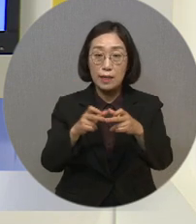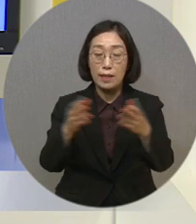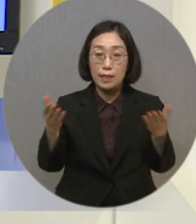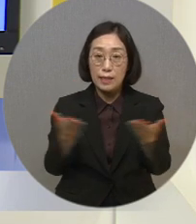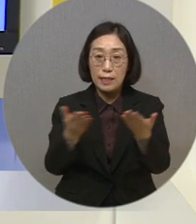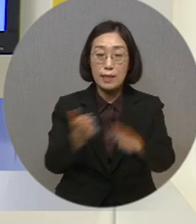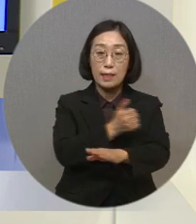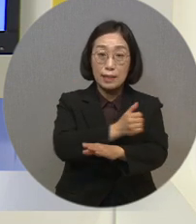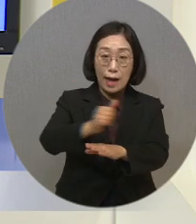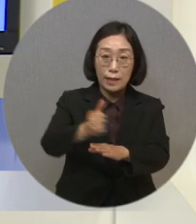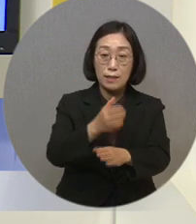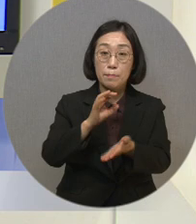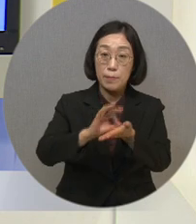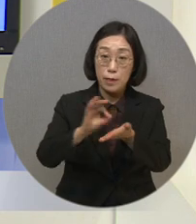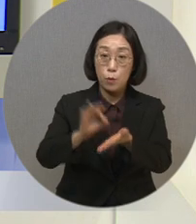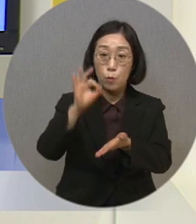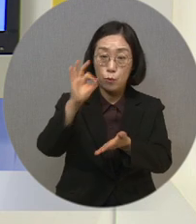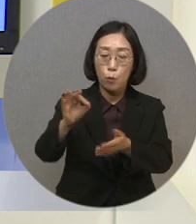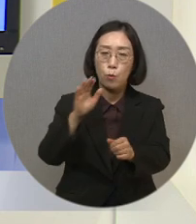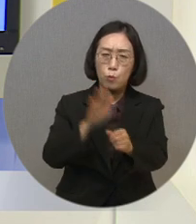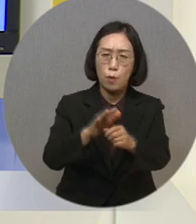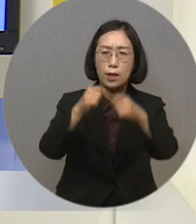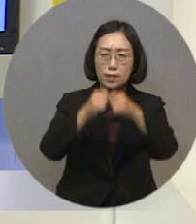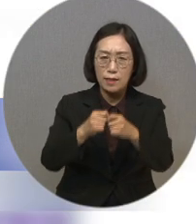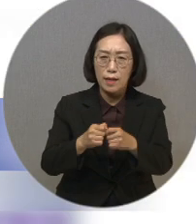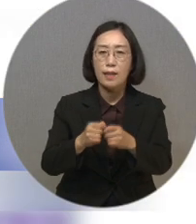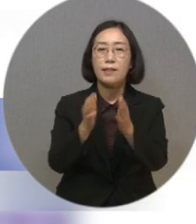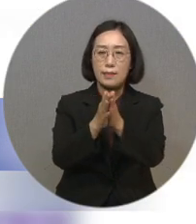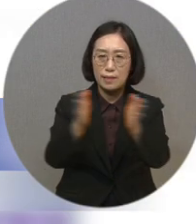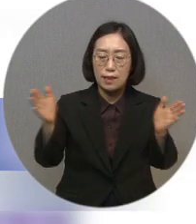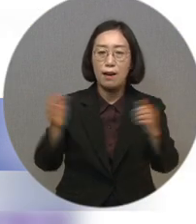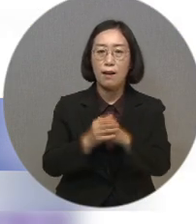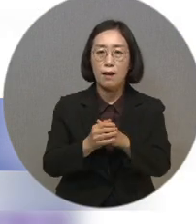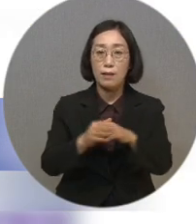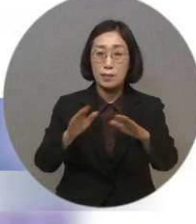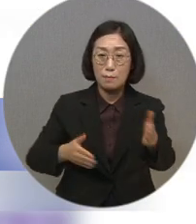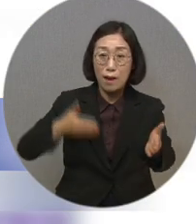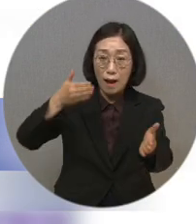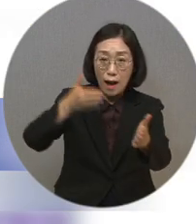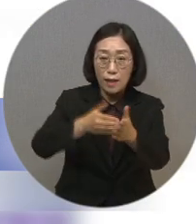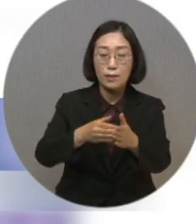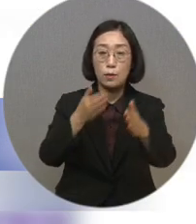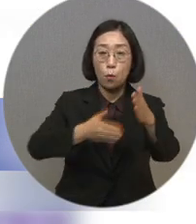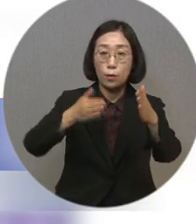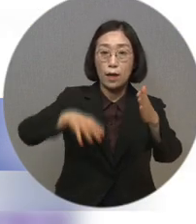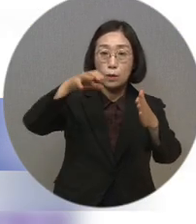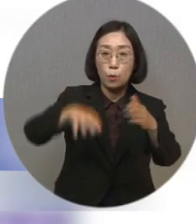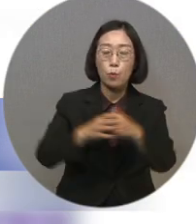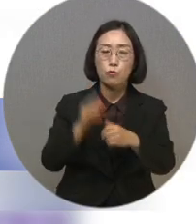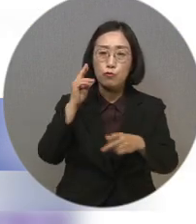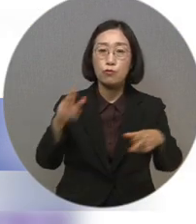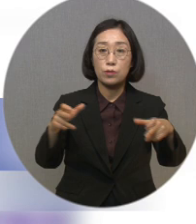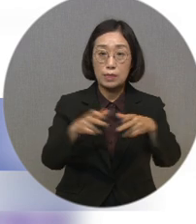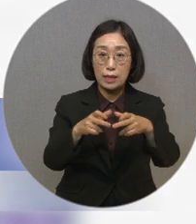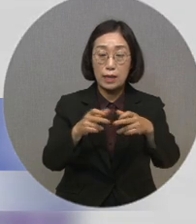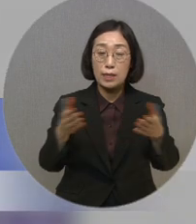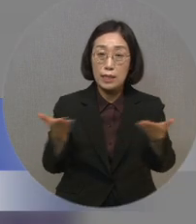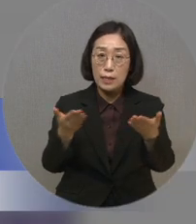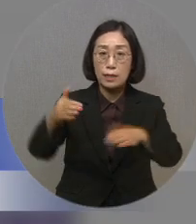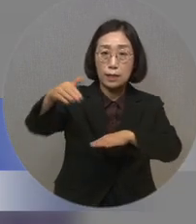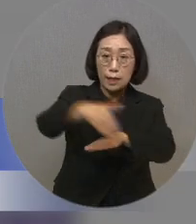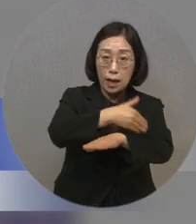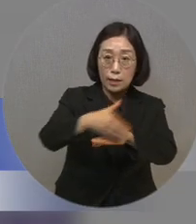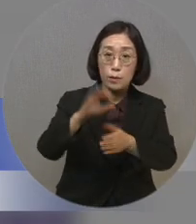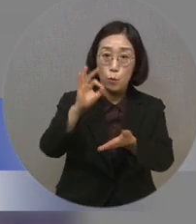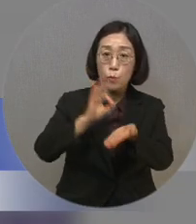근로자들의 출퇴근 비용 지원 고도화를 위해 나섰습니다. 현재 공단은 중증장애인 근로자들의 출퇴근 비용 지원을